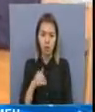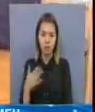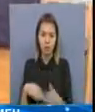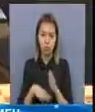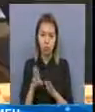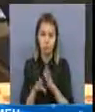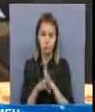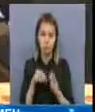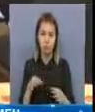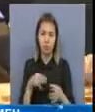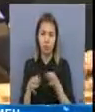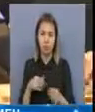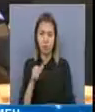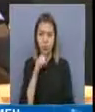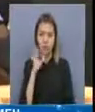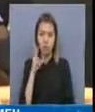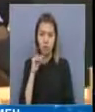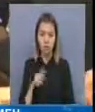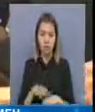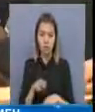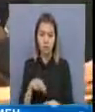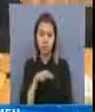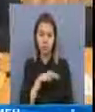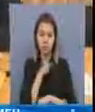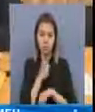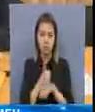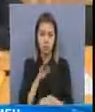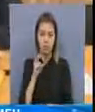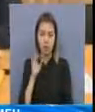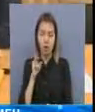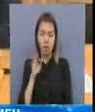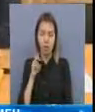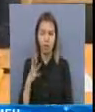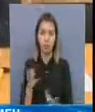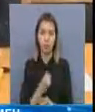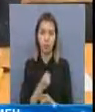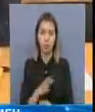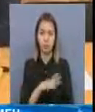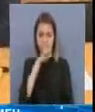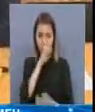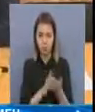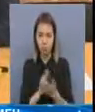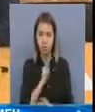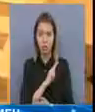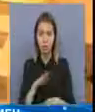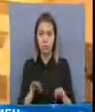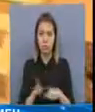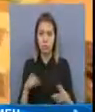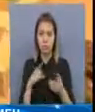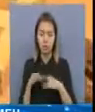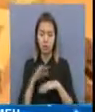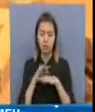деп танылса, дойбыдан Сандықтау аудандық инспекциясының жетекшісі Қалымжан Хаметов оза шықты. Мемлекеттік қызметшілер мұндай